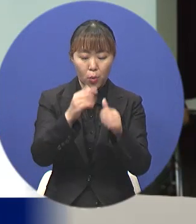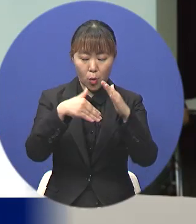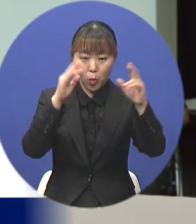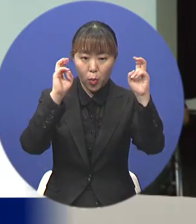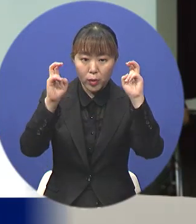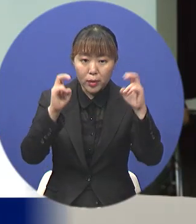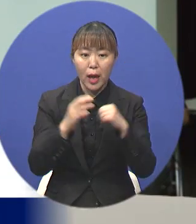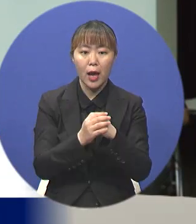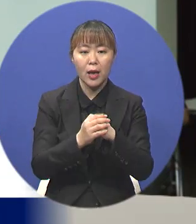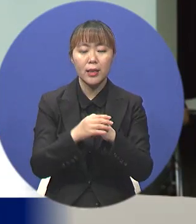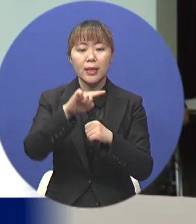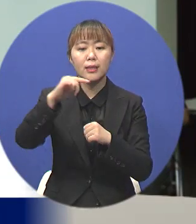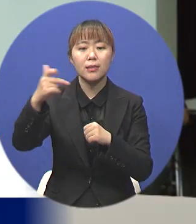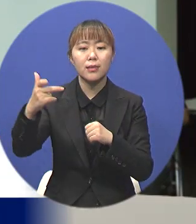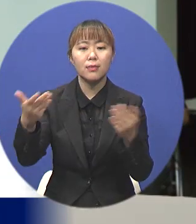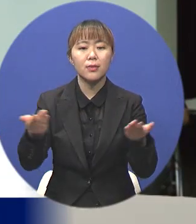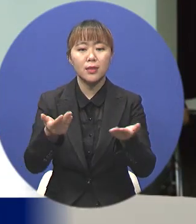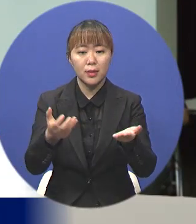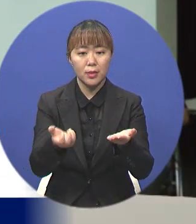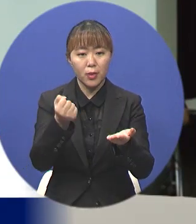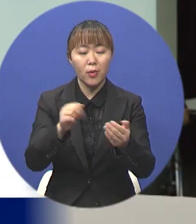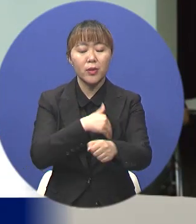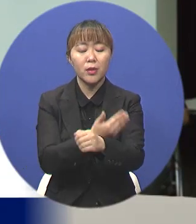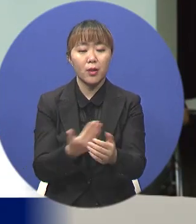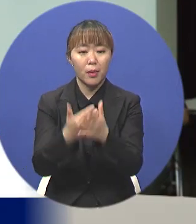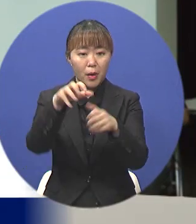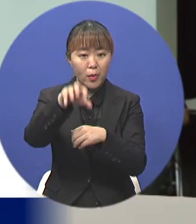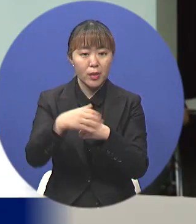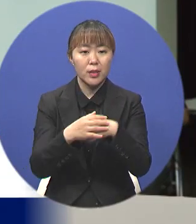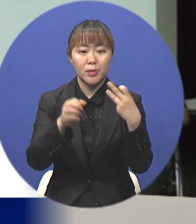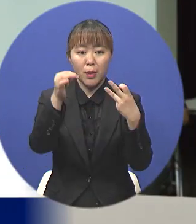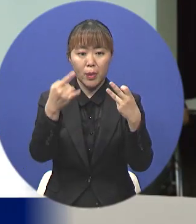한국장애인고용공단 일산직업능력개발원에서 진행된 제13회